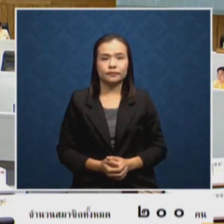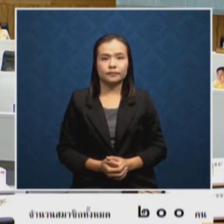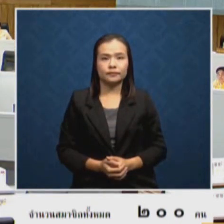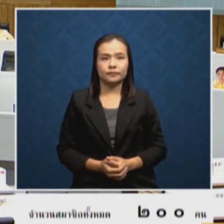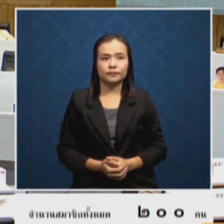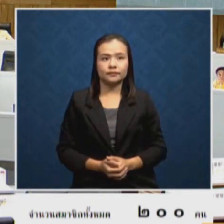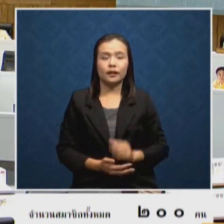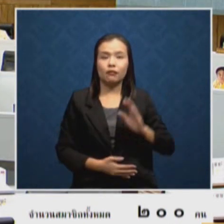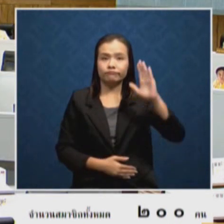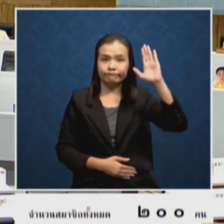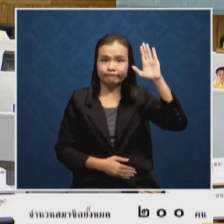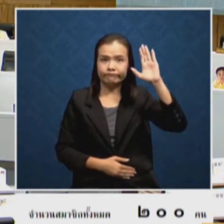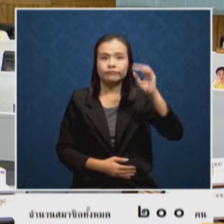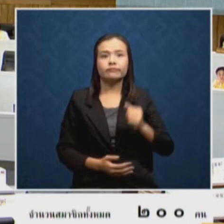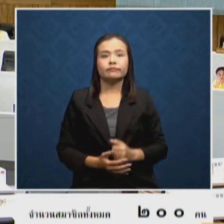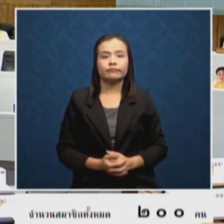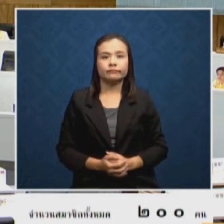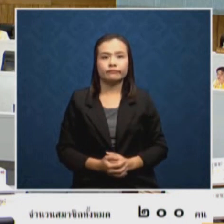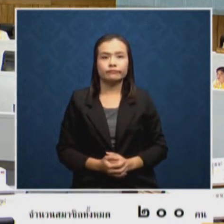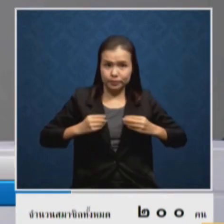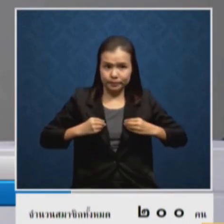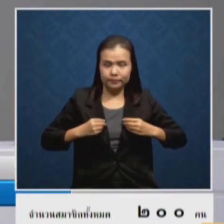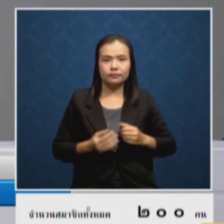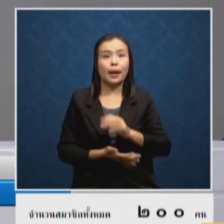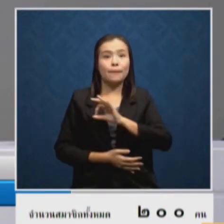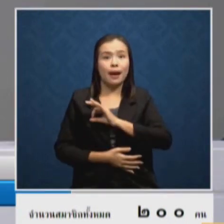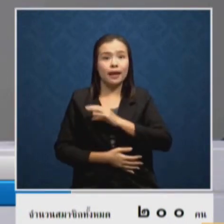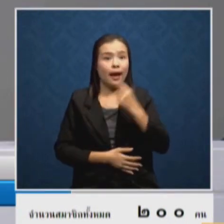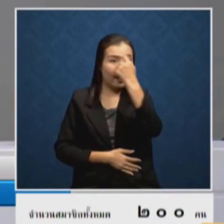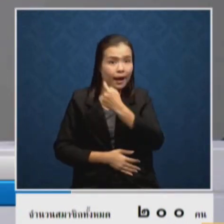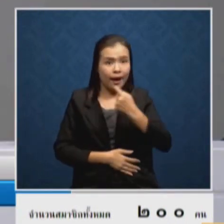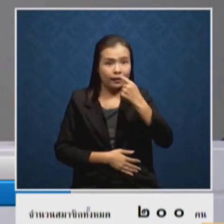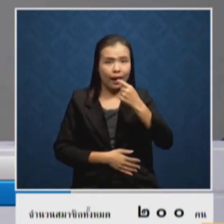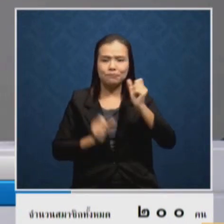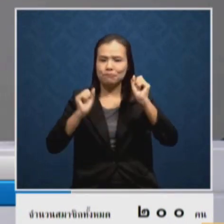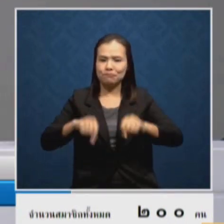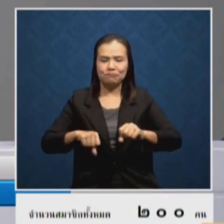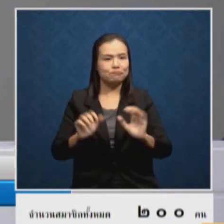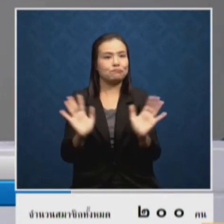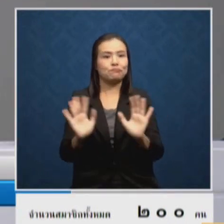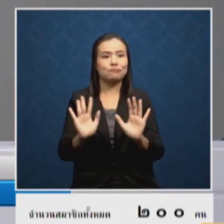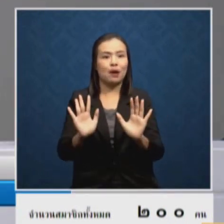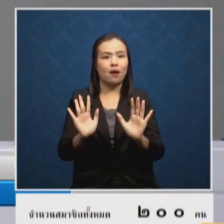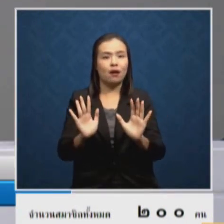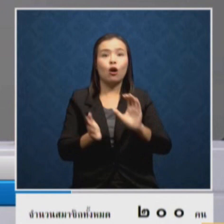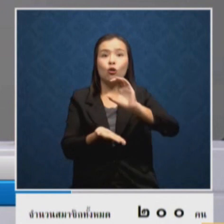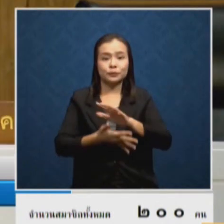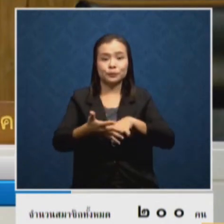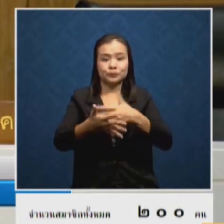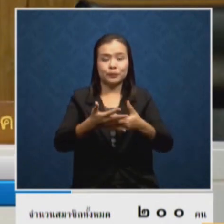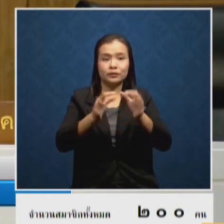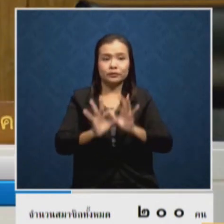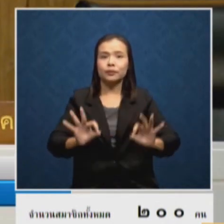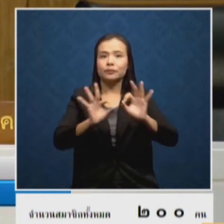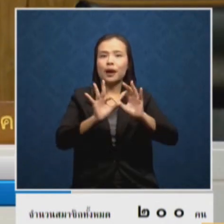ว่าการจัดทำร่างพระราชบัญญัติงบประมาณรัฐบาลได้ดำเนินการให้สอดคล้องกับยุทธศาสตร์ชาติแผนแม่บทต่างๆและอยู่